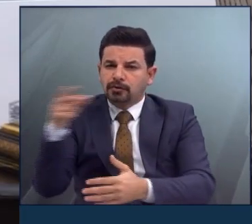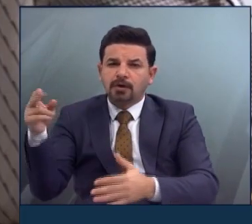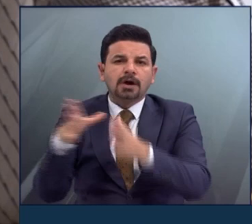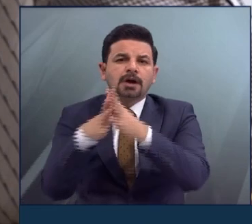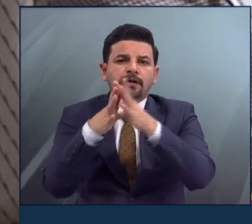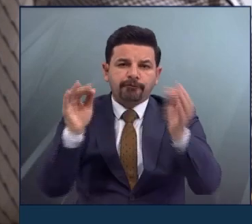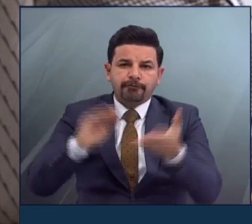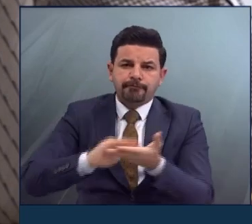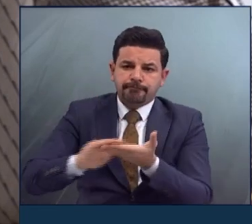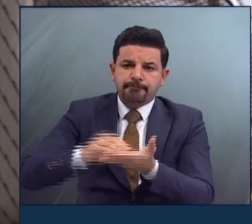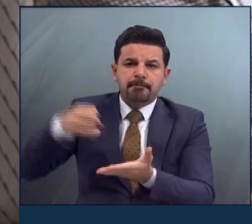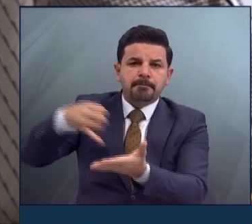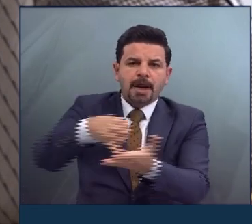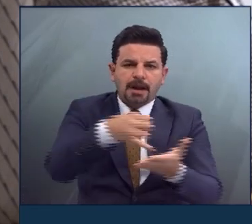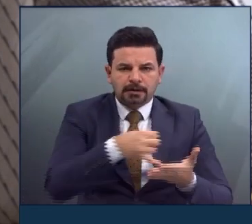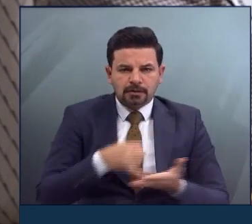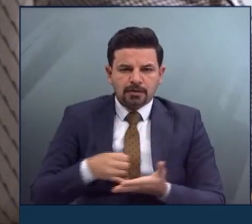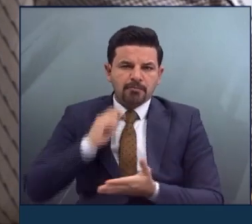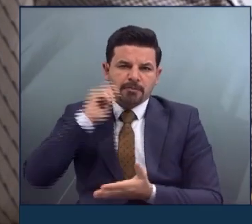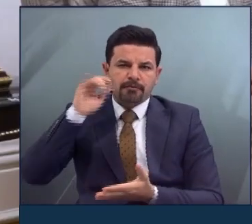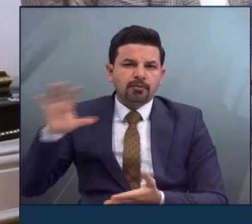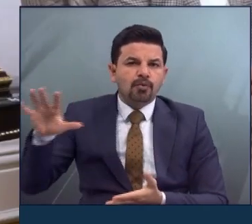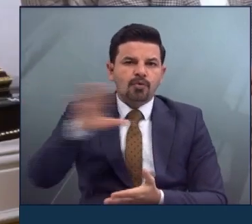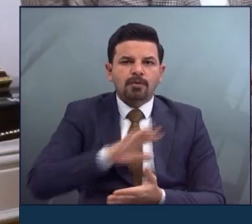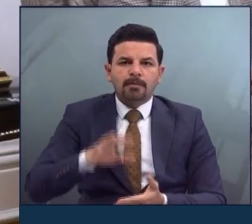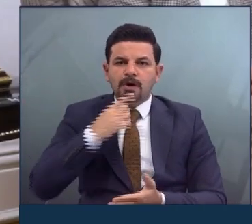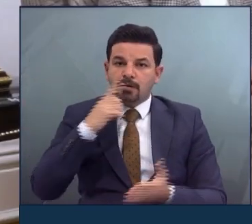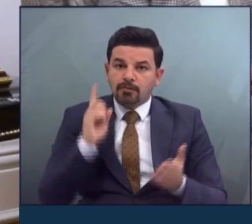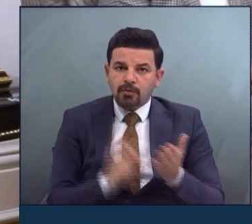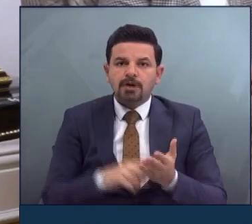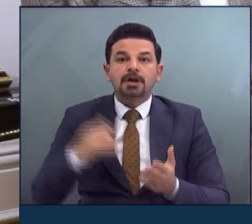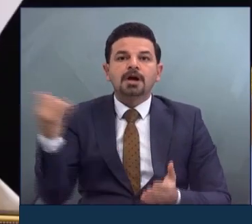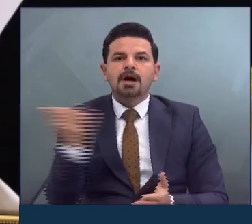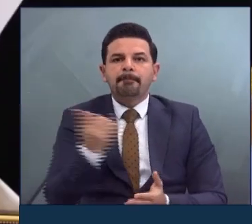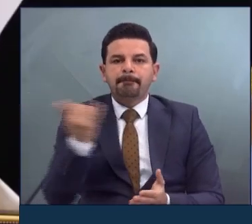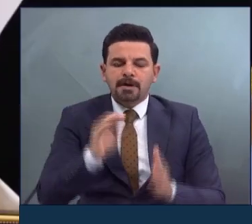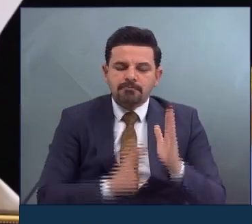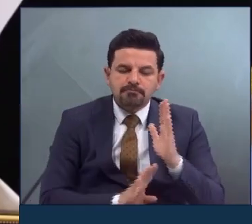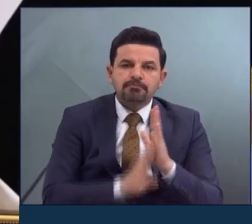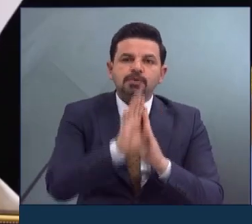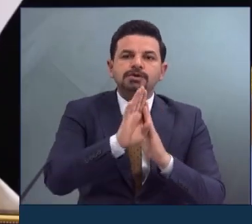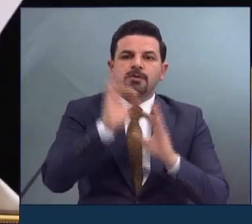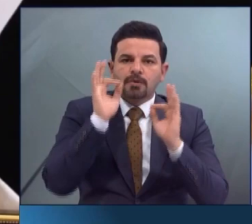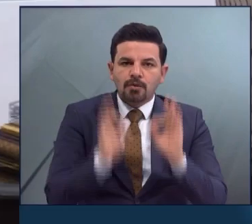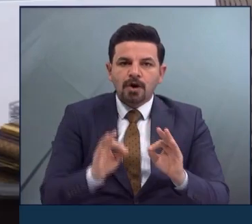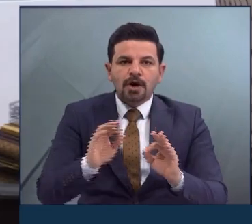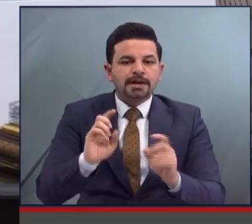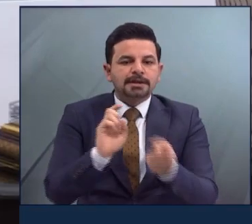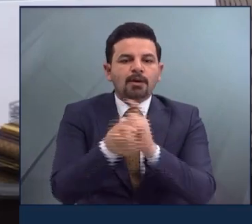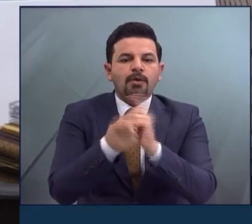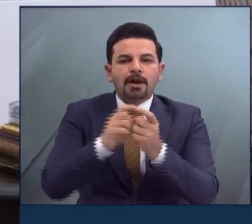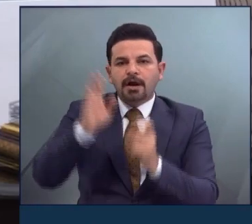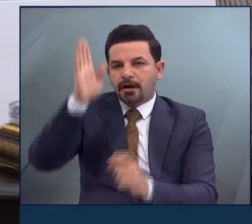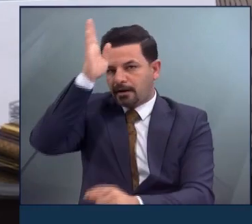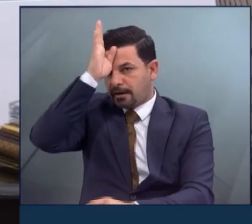مختلف مناطق البلاد مؤكدا على اهميه الارتقاء بمستوى الدوري العراقي